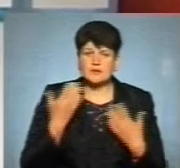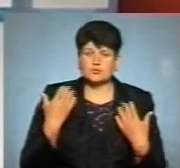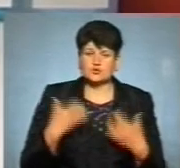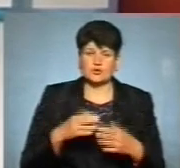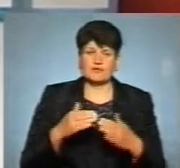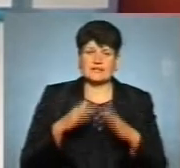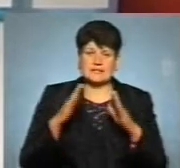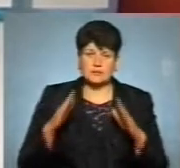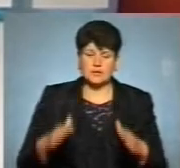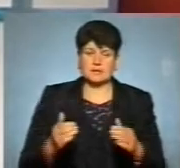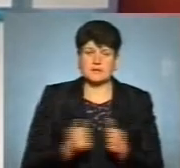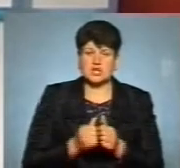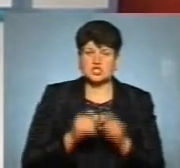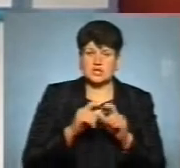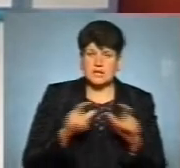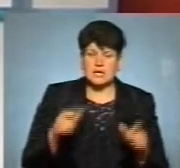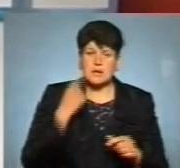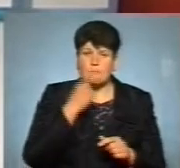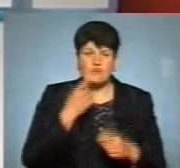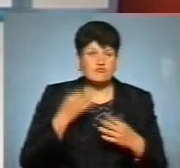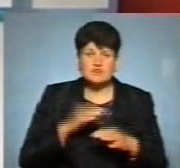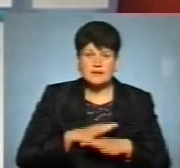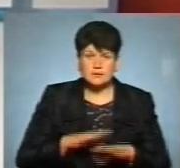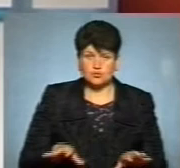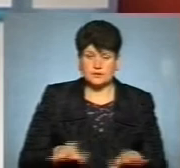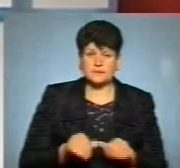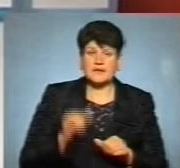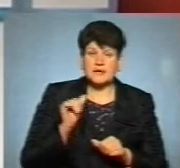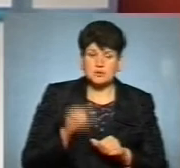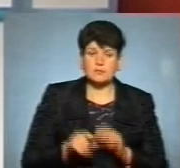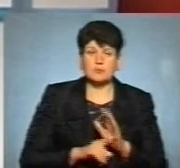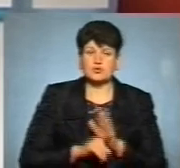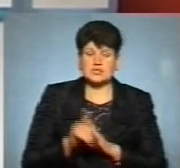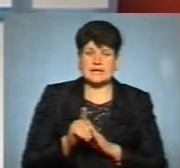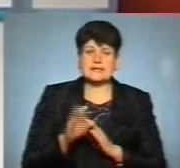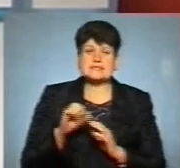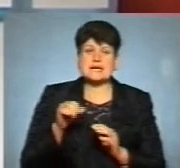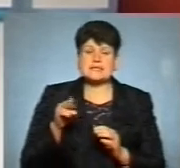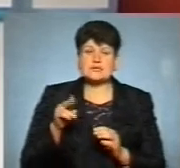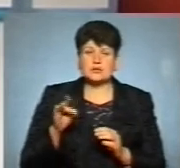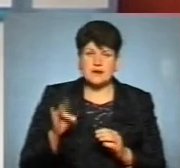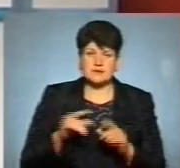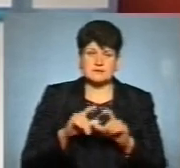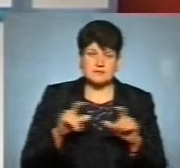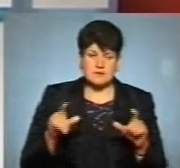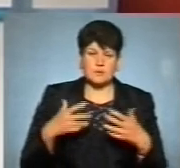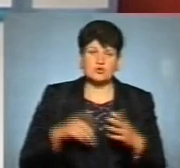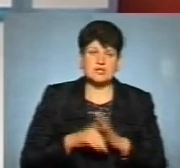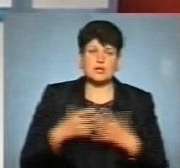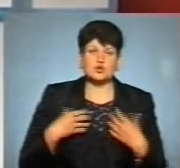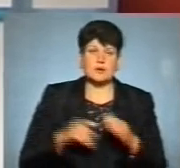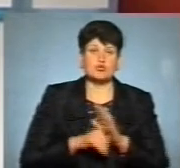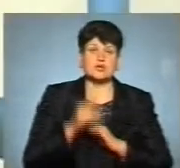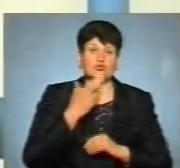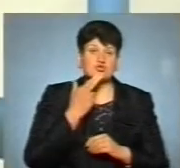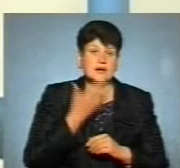шкільні, мовні табори, їх вже не буде. Крім того, якщо ми починали в стаціонарних оздоровчих закладах, колись ми починали оздоровлення на початку червня.